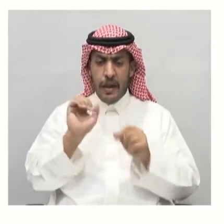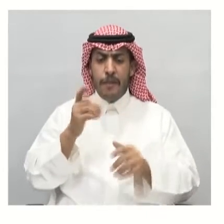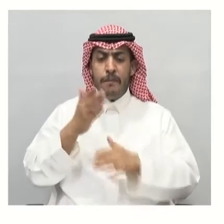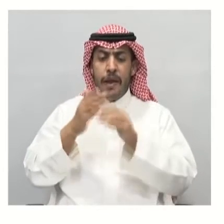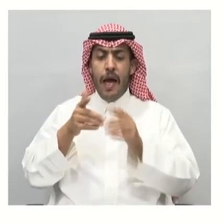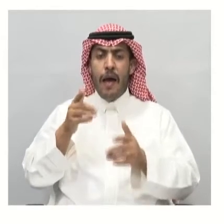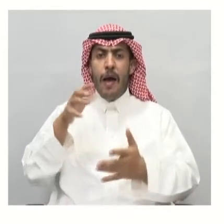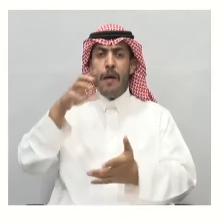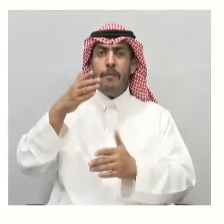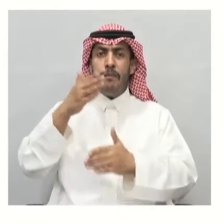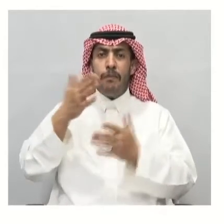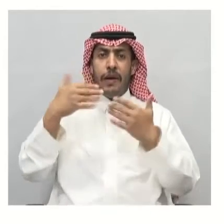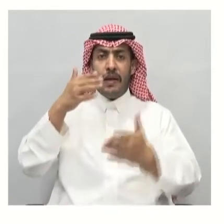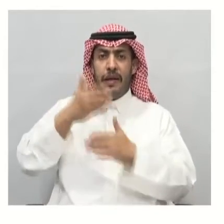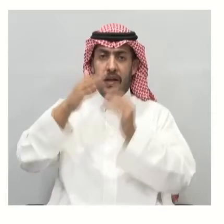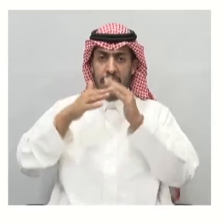عليه السلام